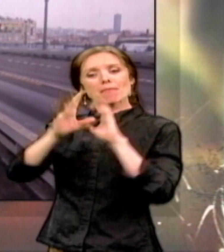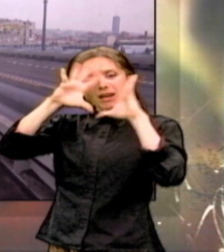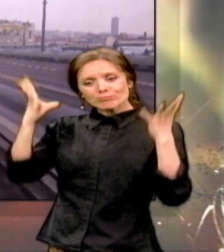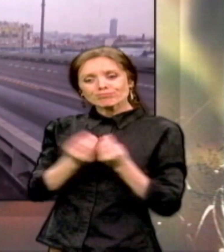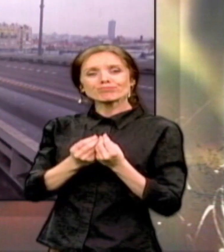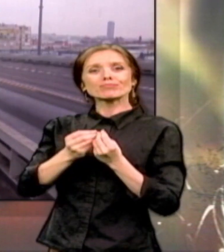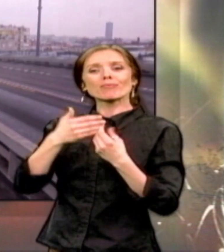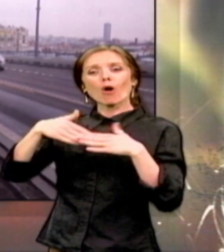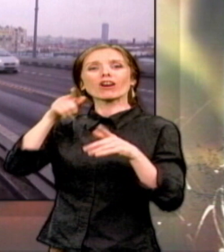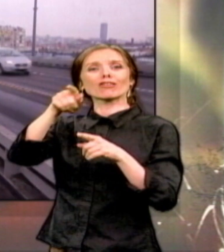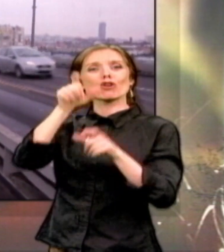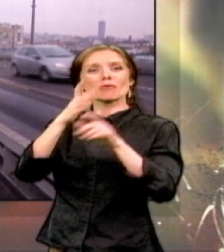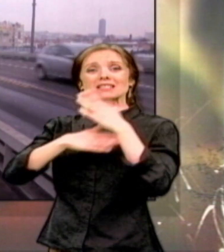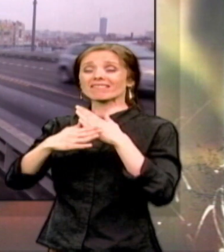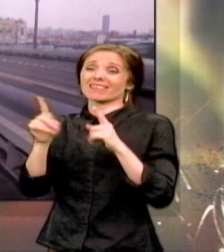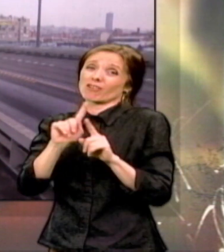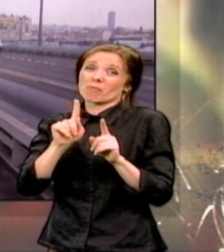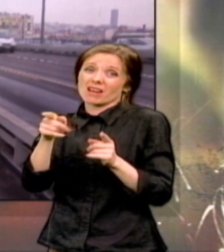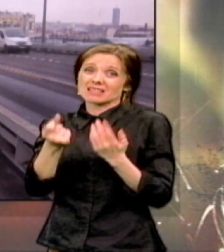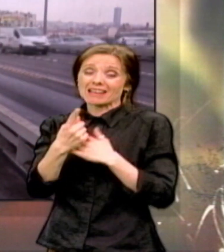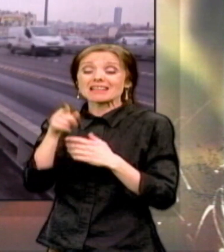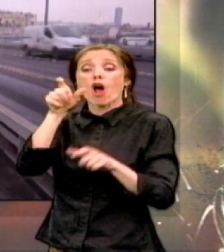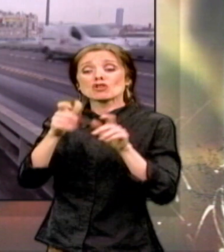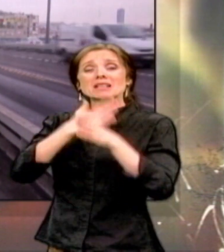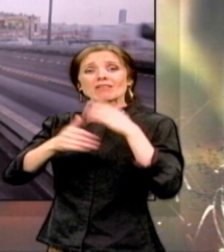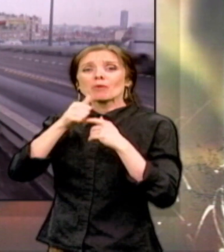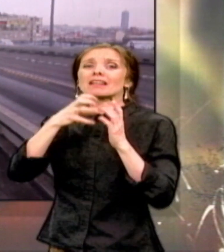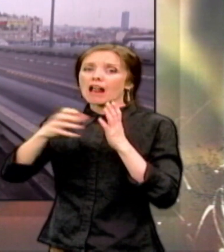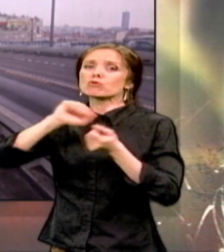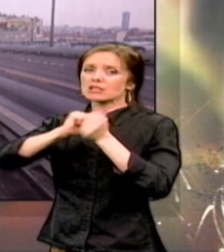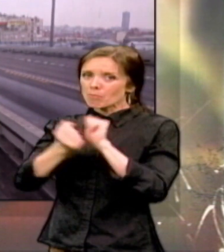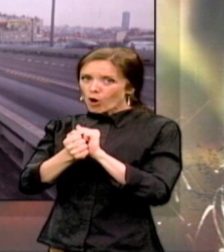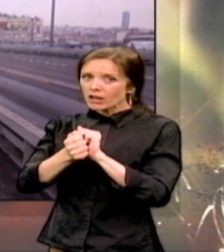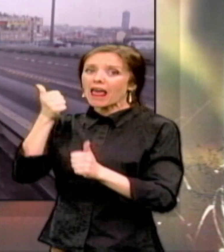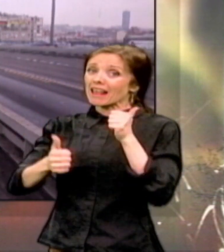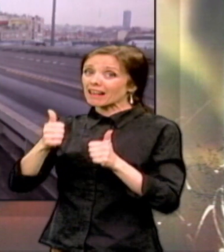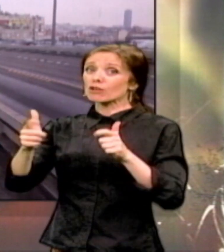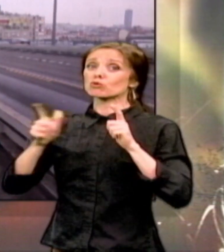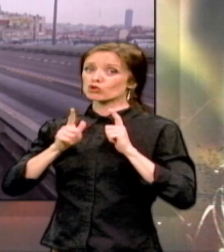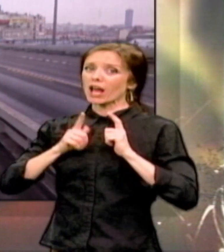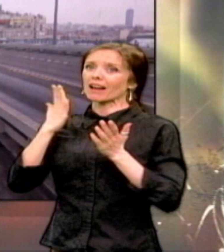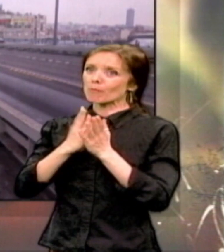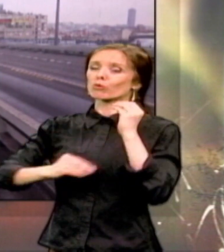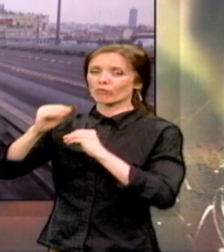invaliditetom, a osobe sa invaliditetom su se i dalje borile ili čekale da postanu